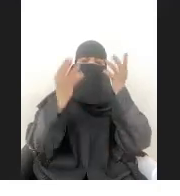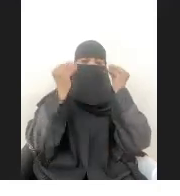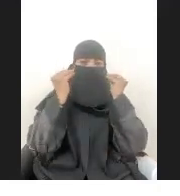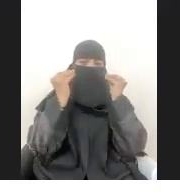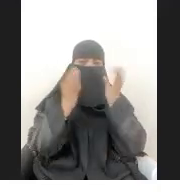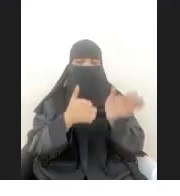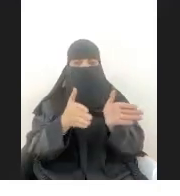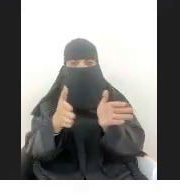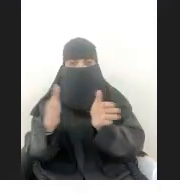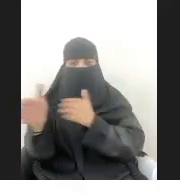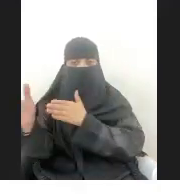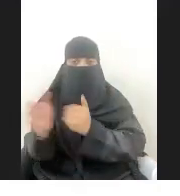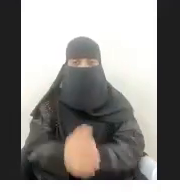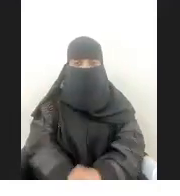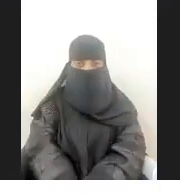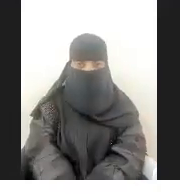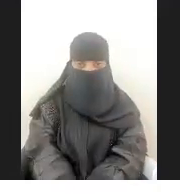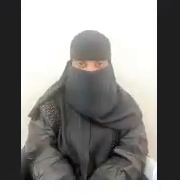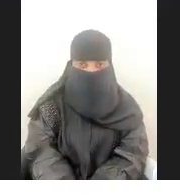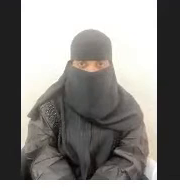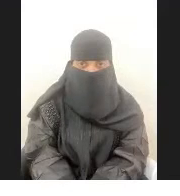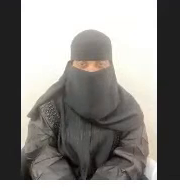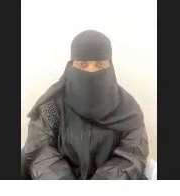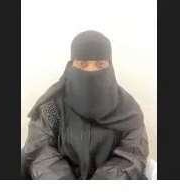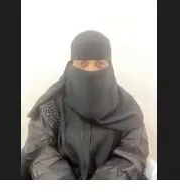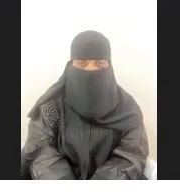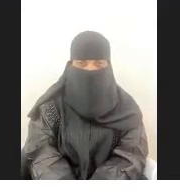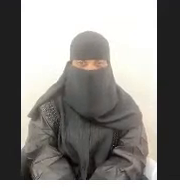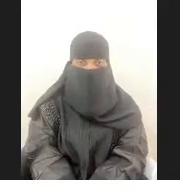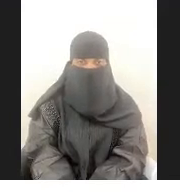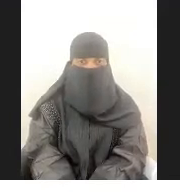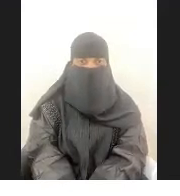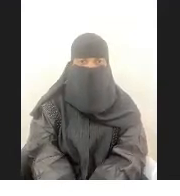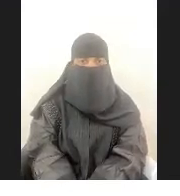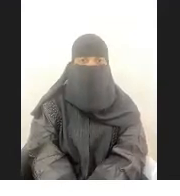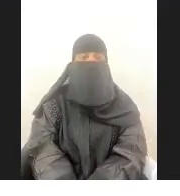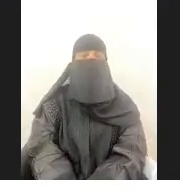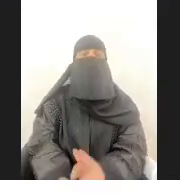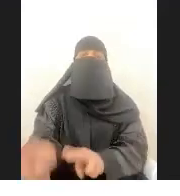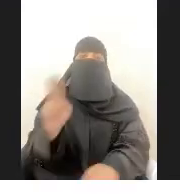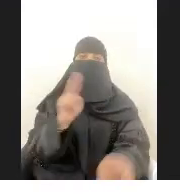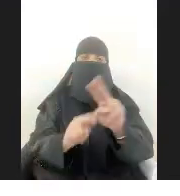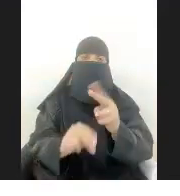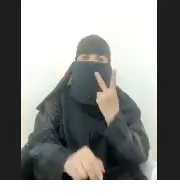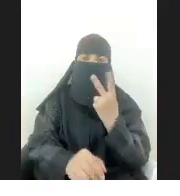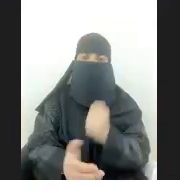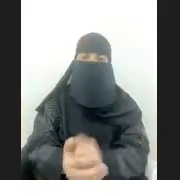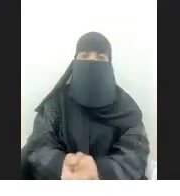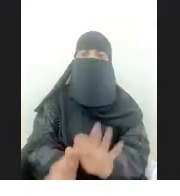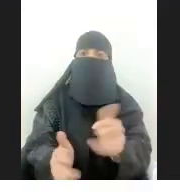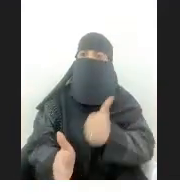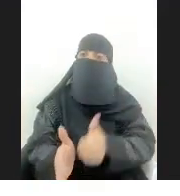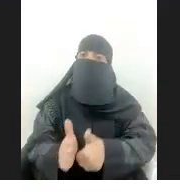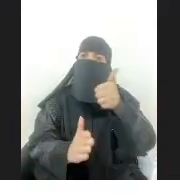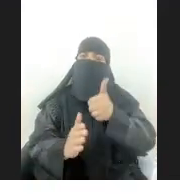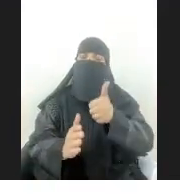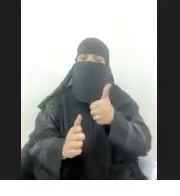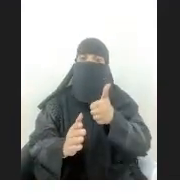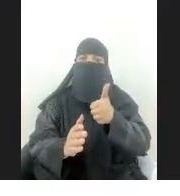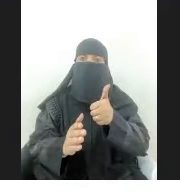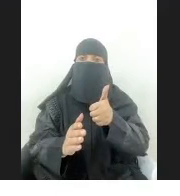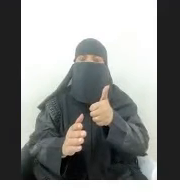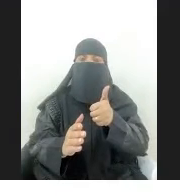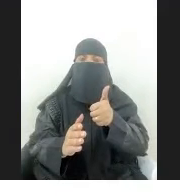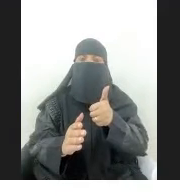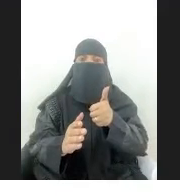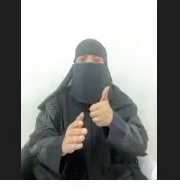يصير ما هو أفضل؟ طب يجينا تاني السؤال، ما هو أفضل مزيج ما بين العروض التقديمية